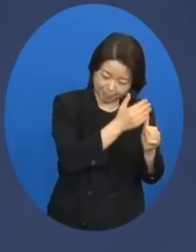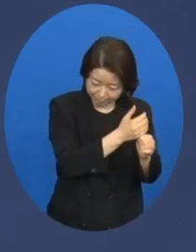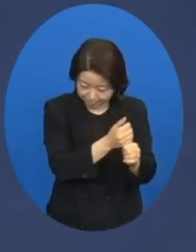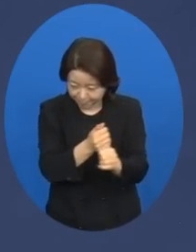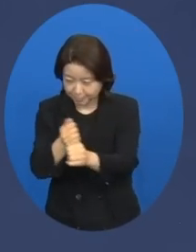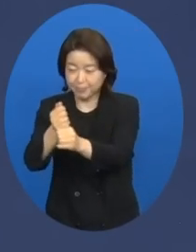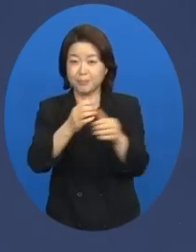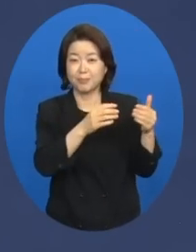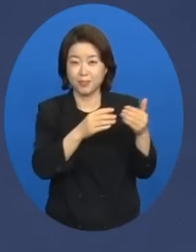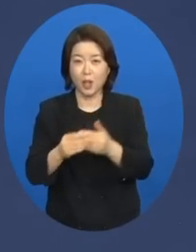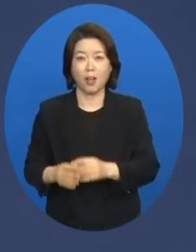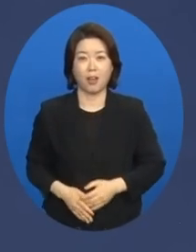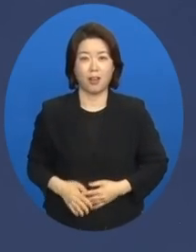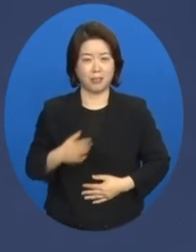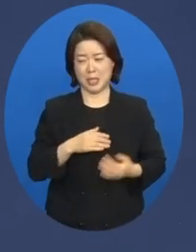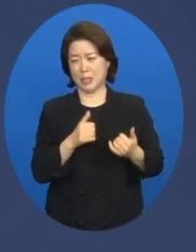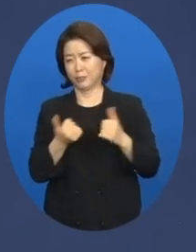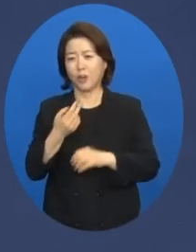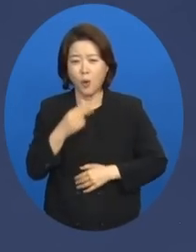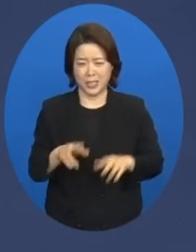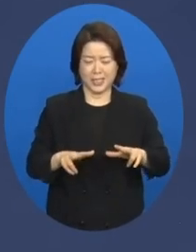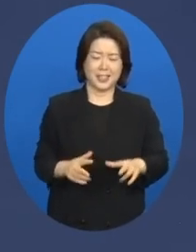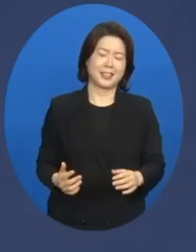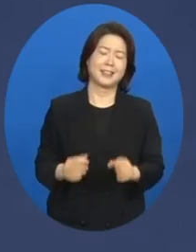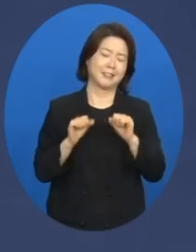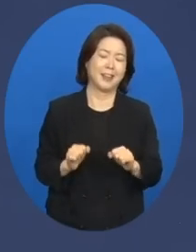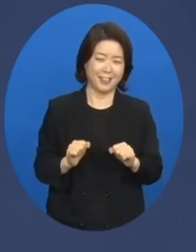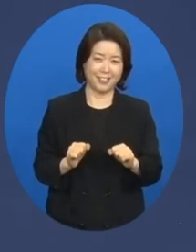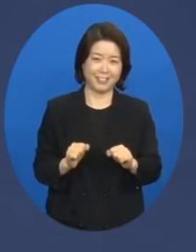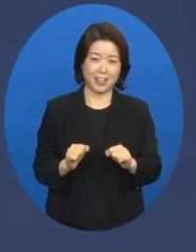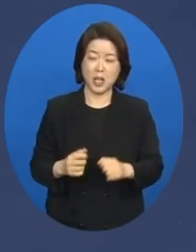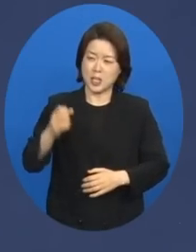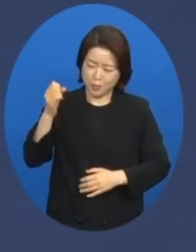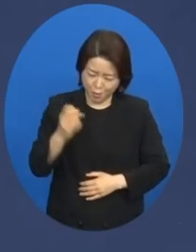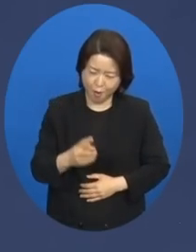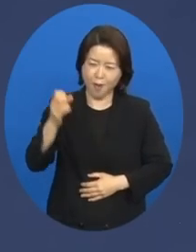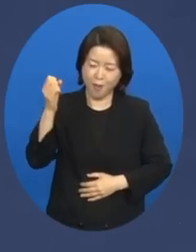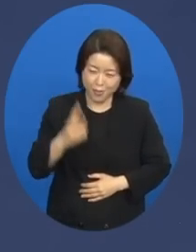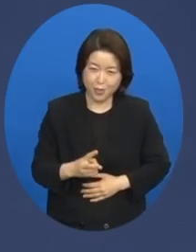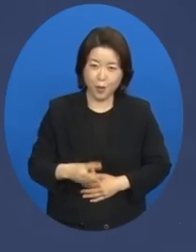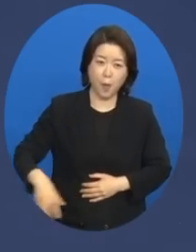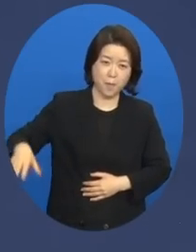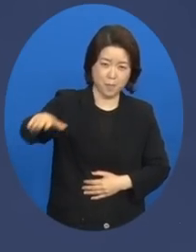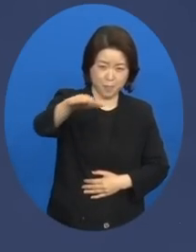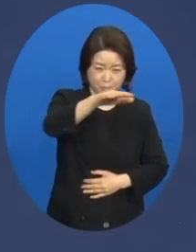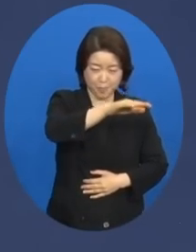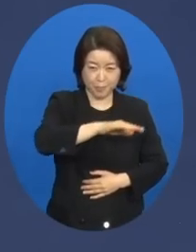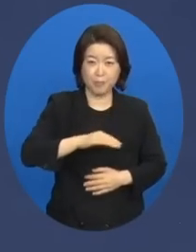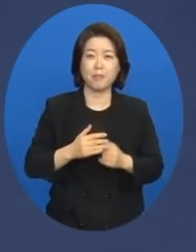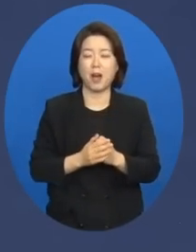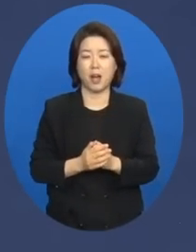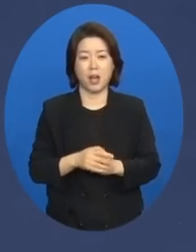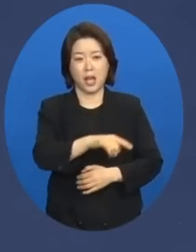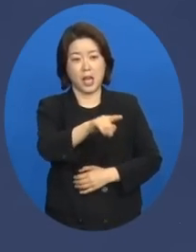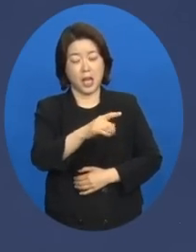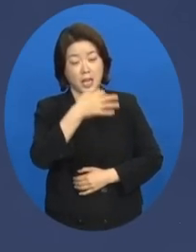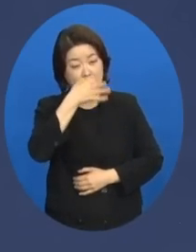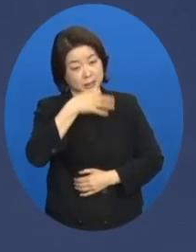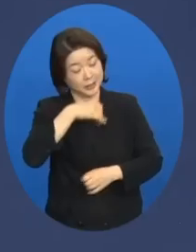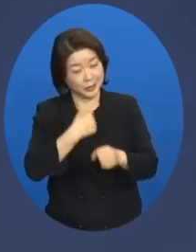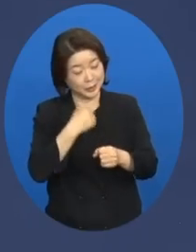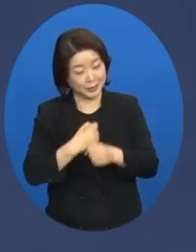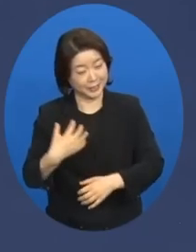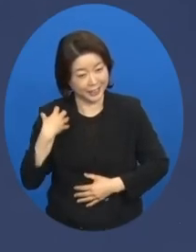주셔가지고 그래도 죽지 않고 이렇게 살아서 또 그렇게 만 백성을 어렵게 하는 이런